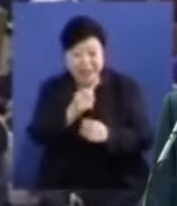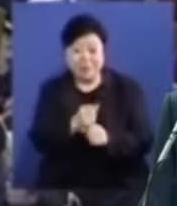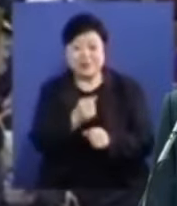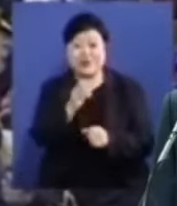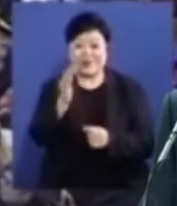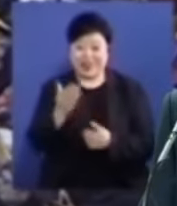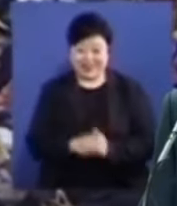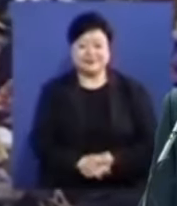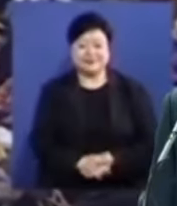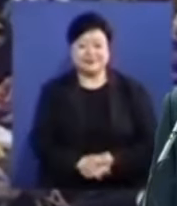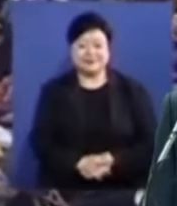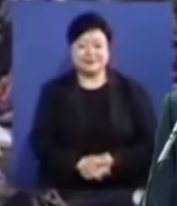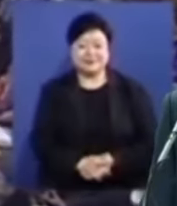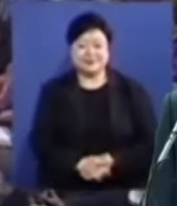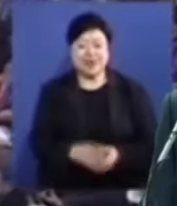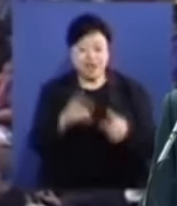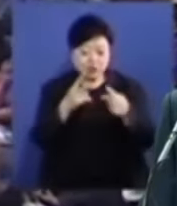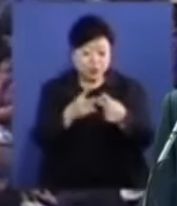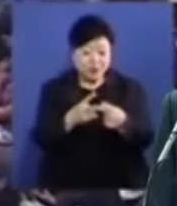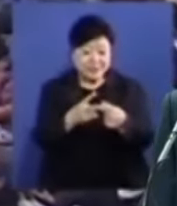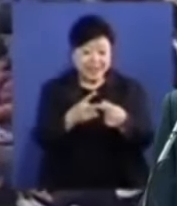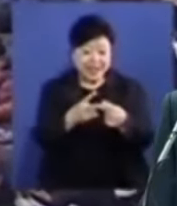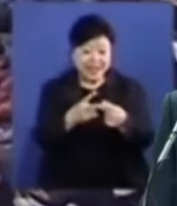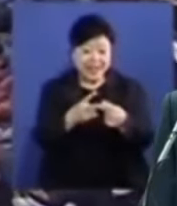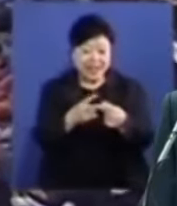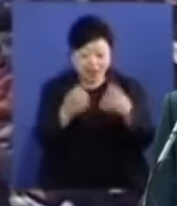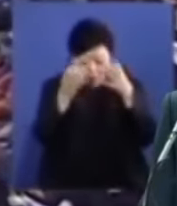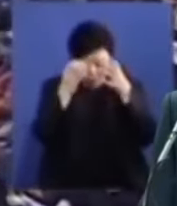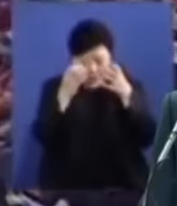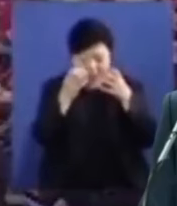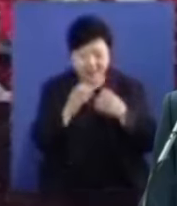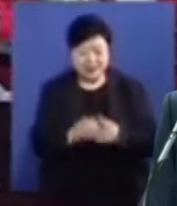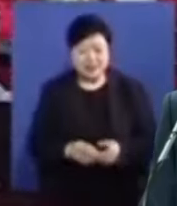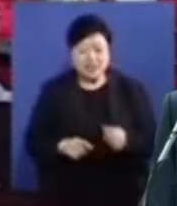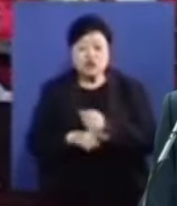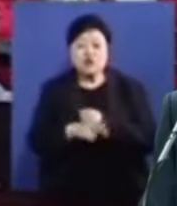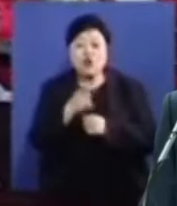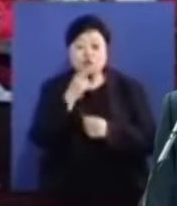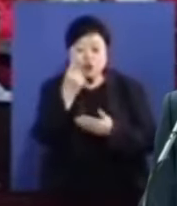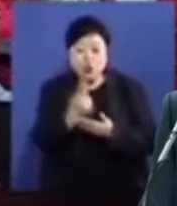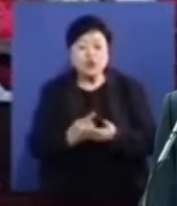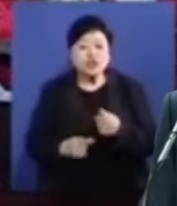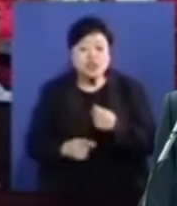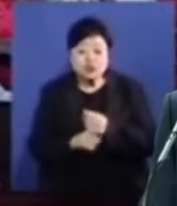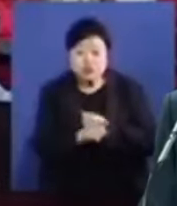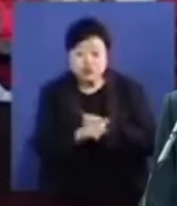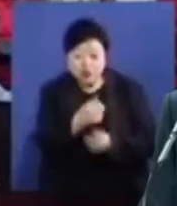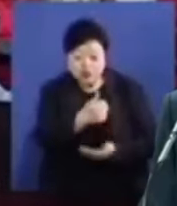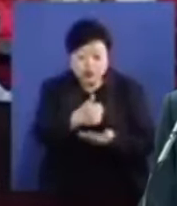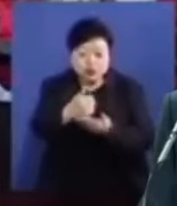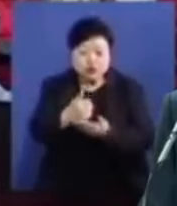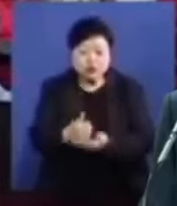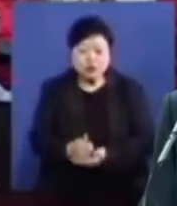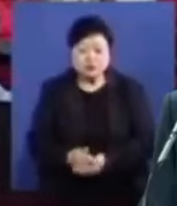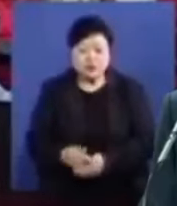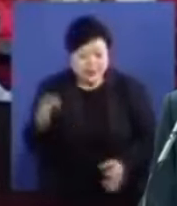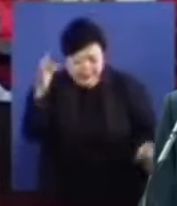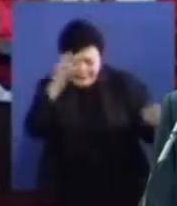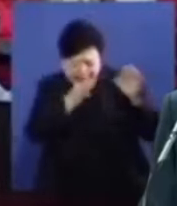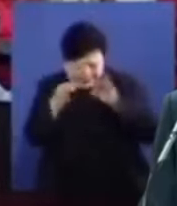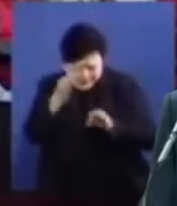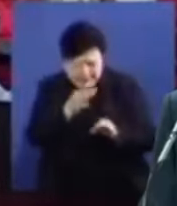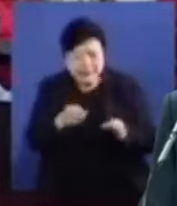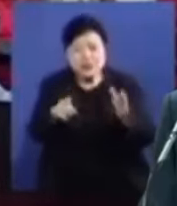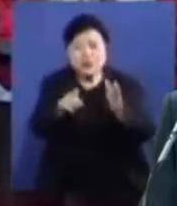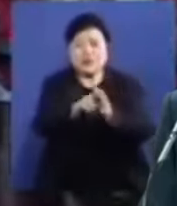것입니다. 둘째로 고난이 왜 이유 없이도 다가오느냐 하면은 주님을 간절히 찾게 하기 위한